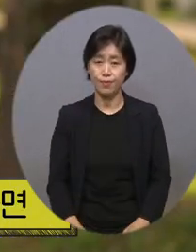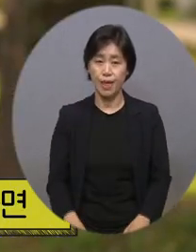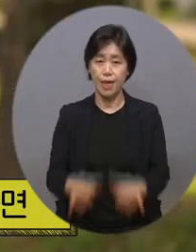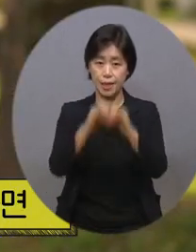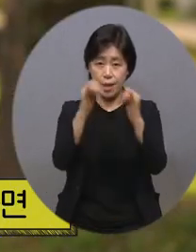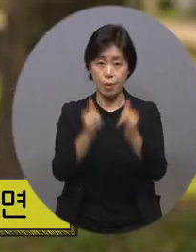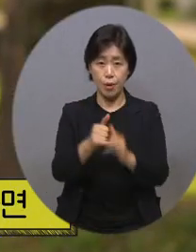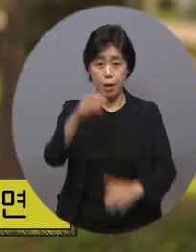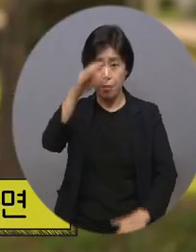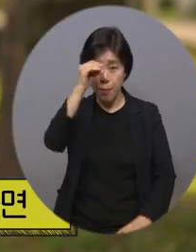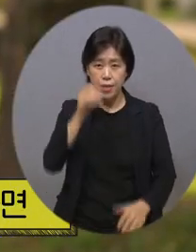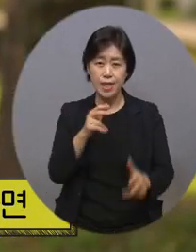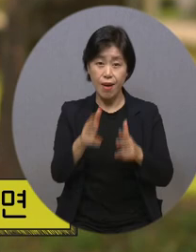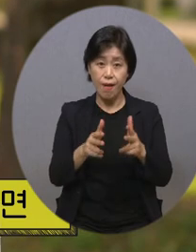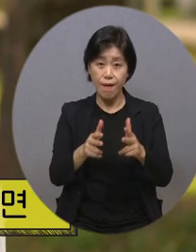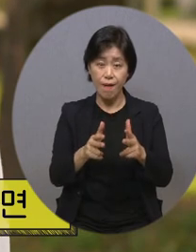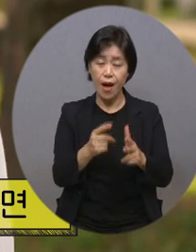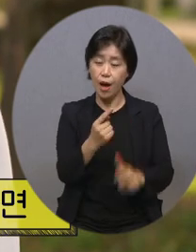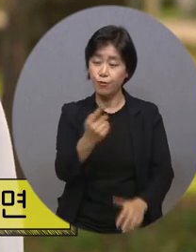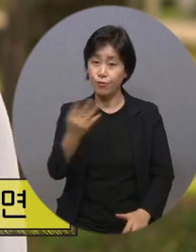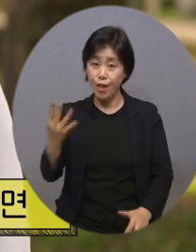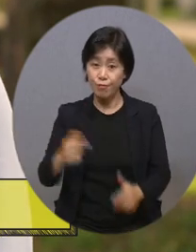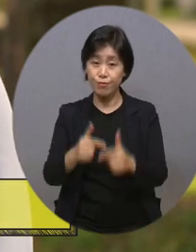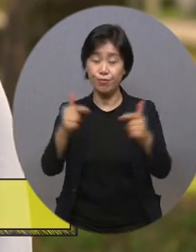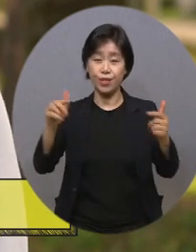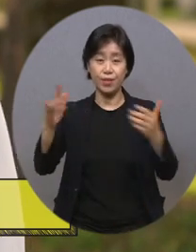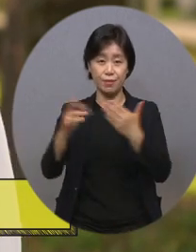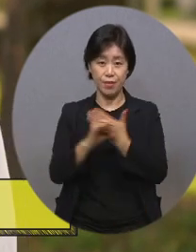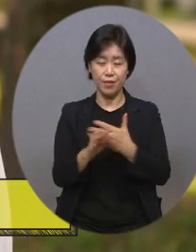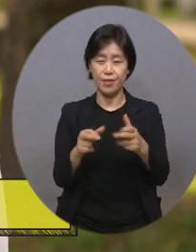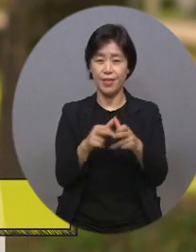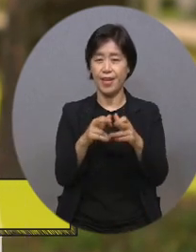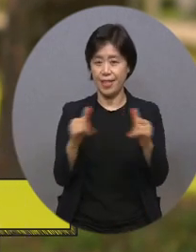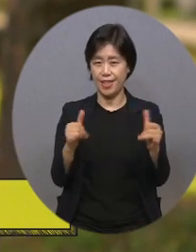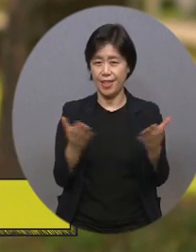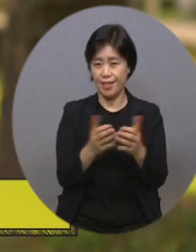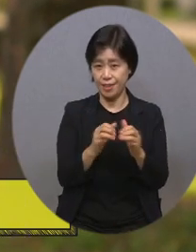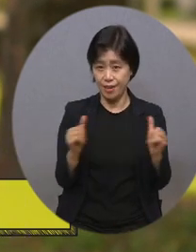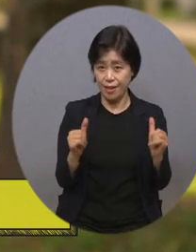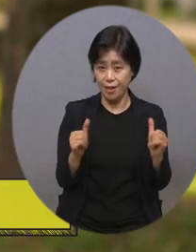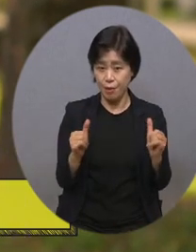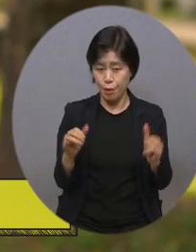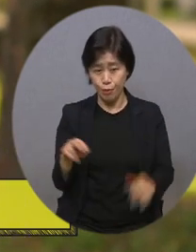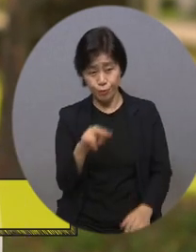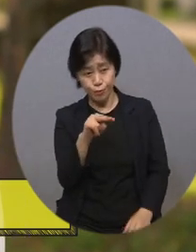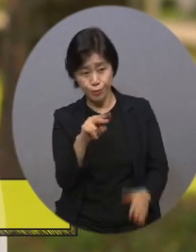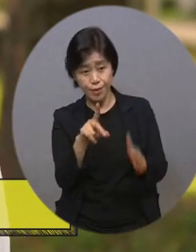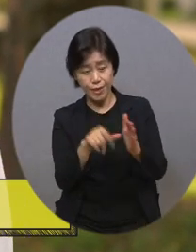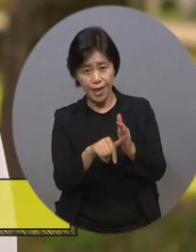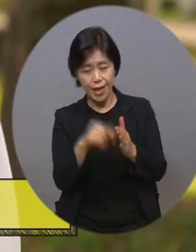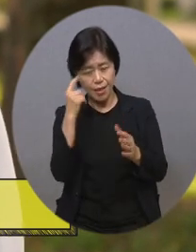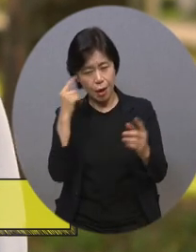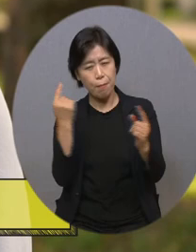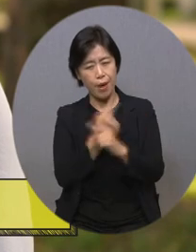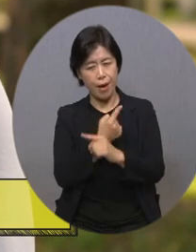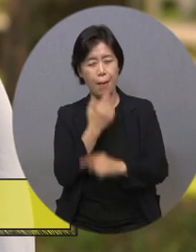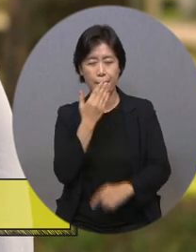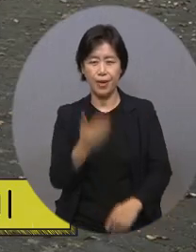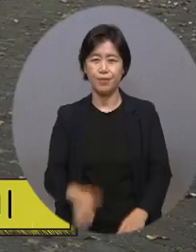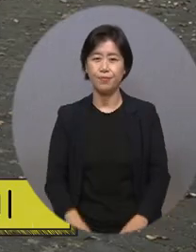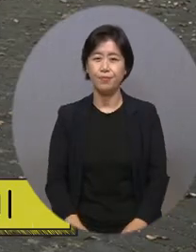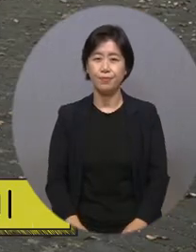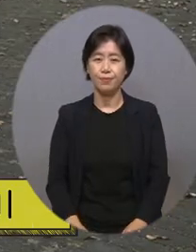사회의 모범적인 기업들이 하나둘씩 늘어난다면 장애인 근로자들을 바라보는 시선 또한 하루빨리 달라질 수 있지